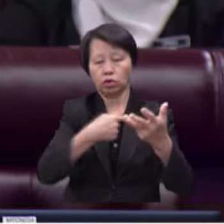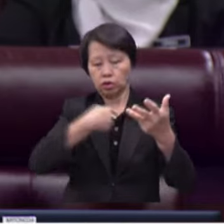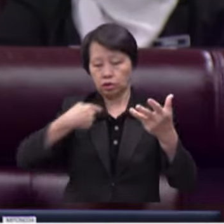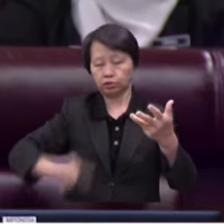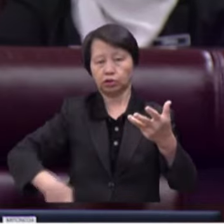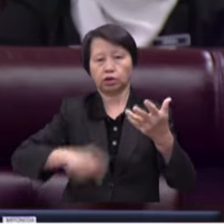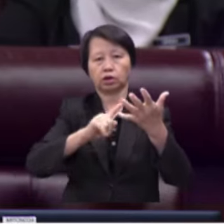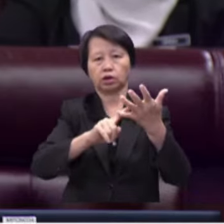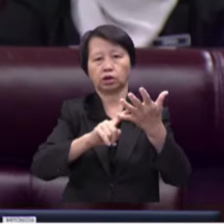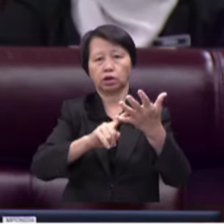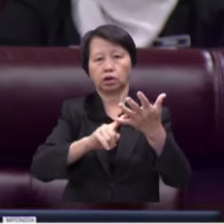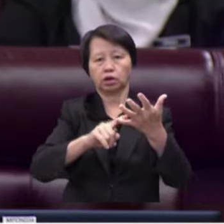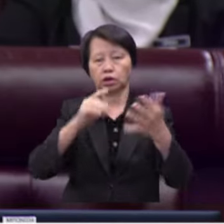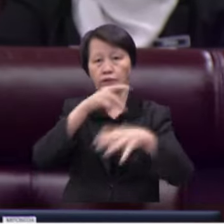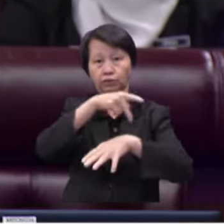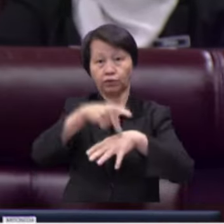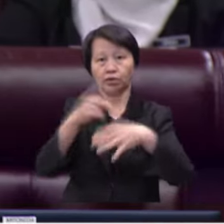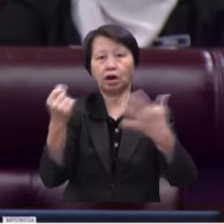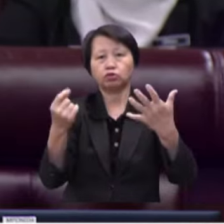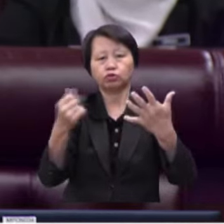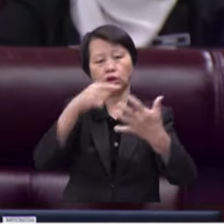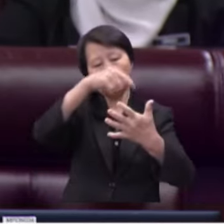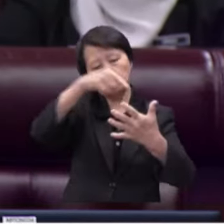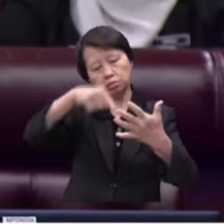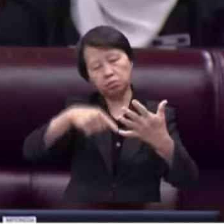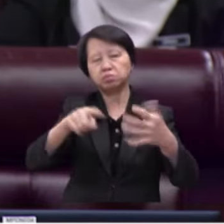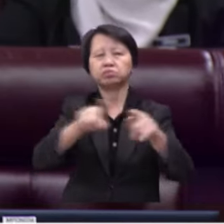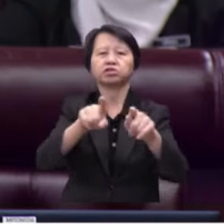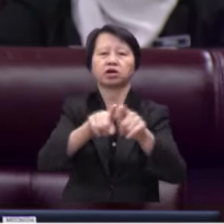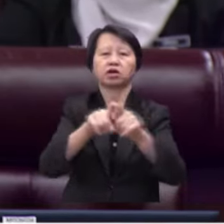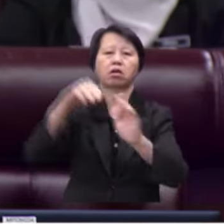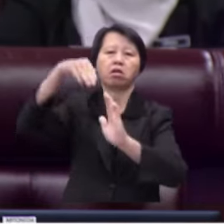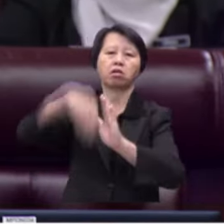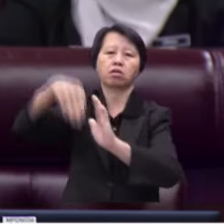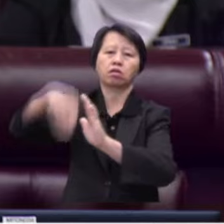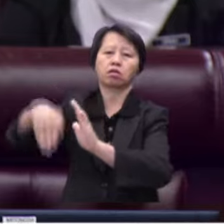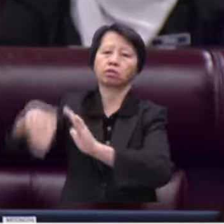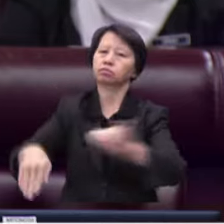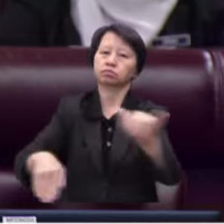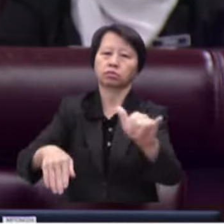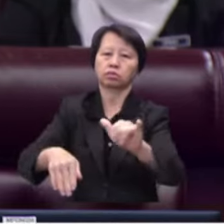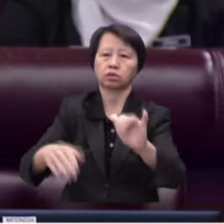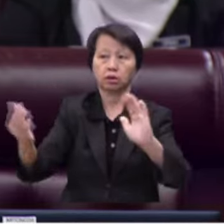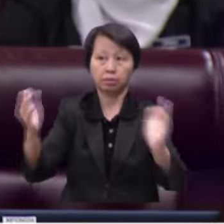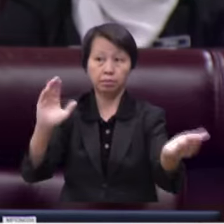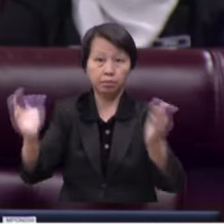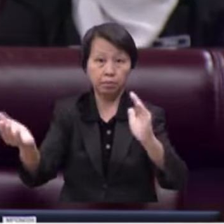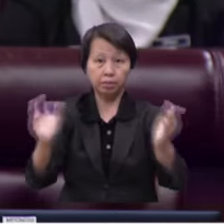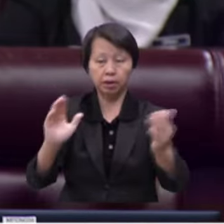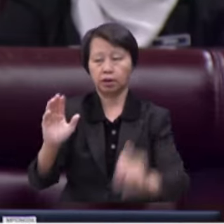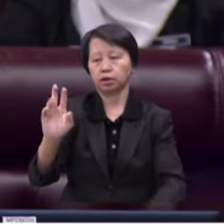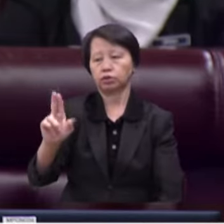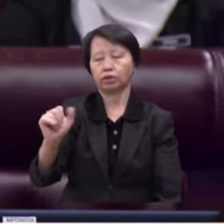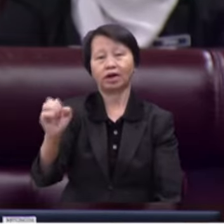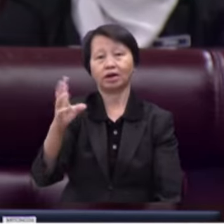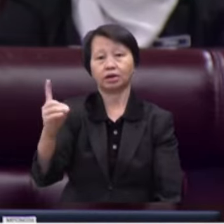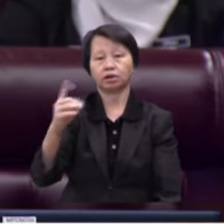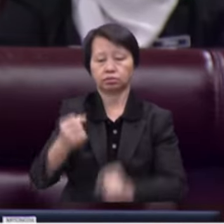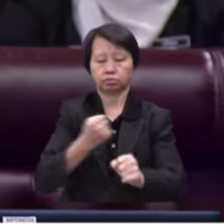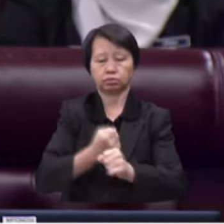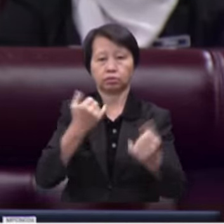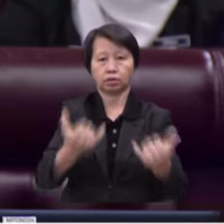dan peso Filipina turut menyusut berbanding dengan Dola Amerika pada tahun ini